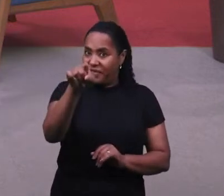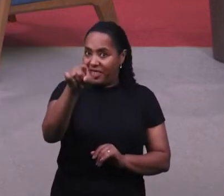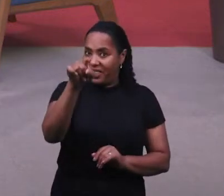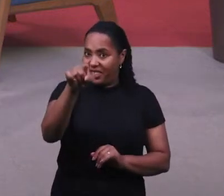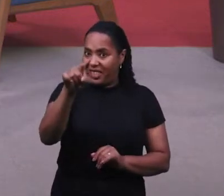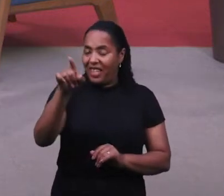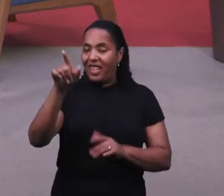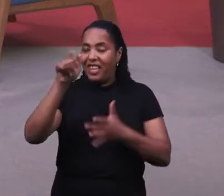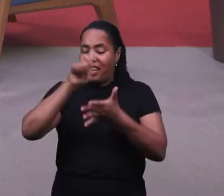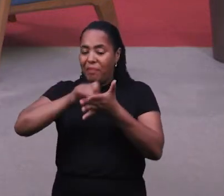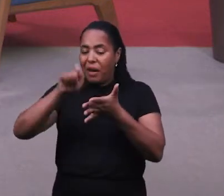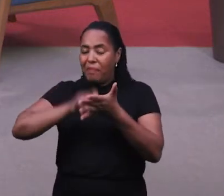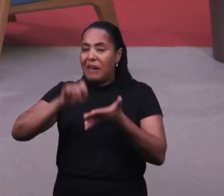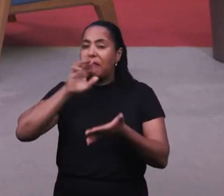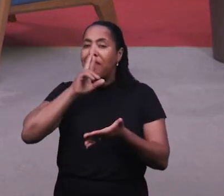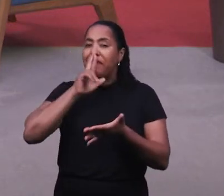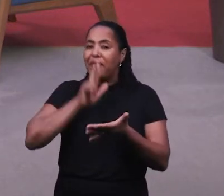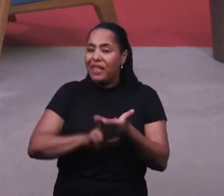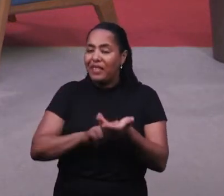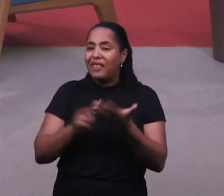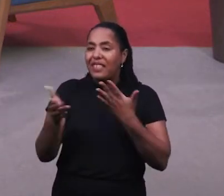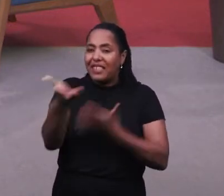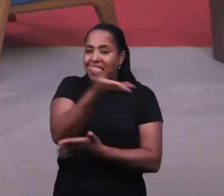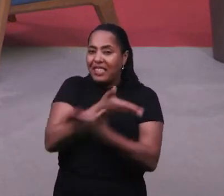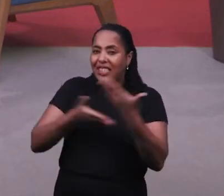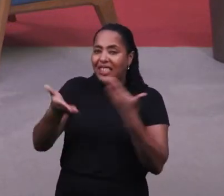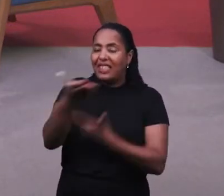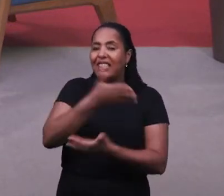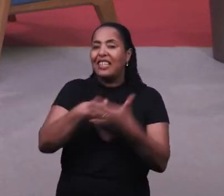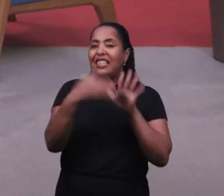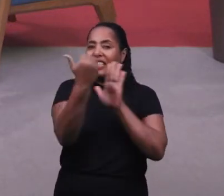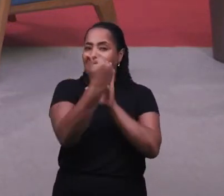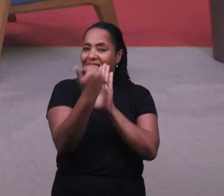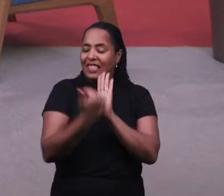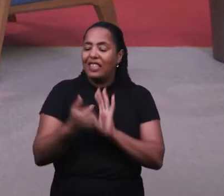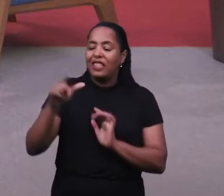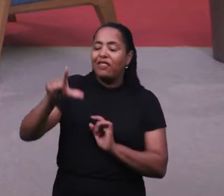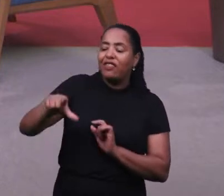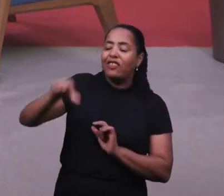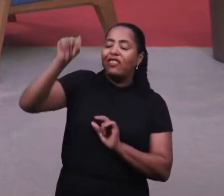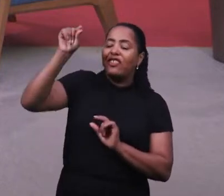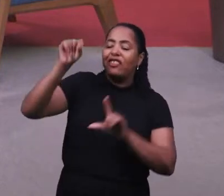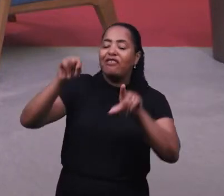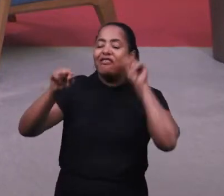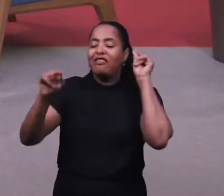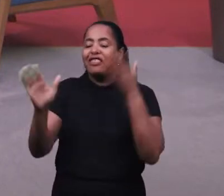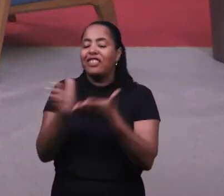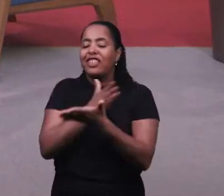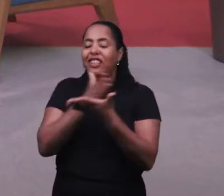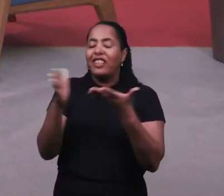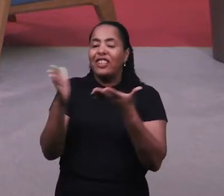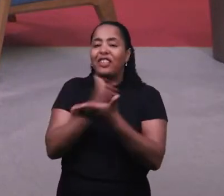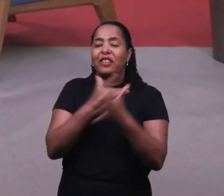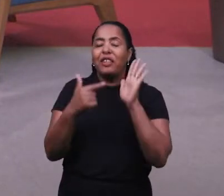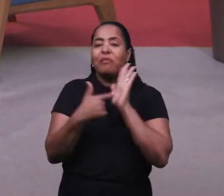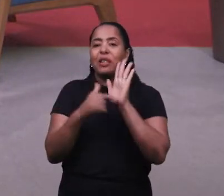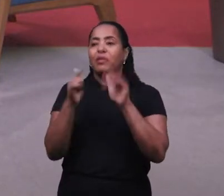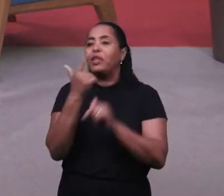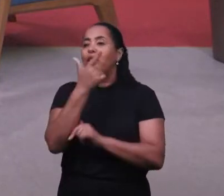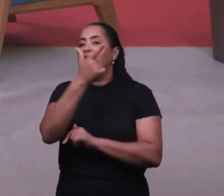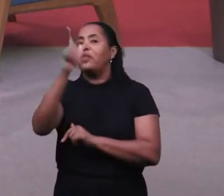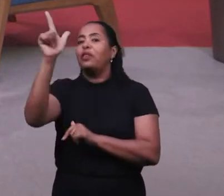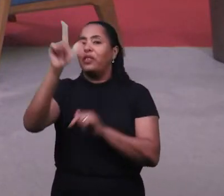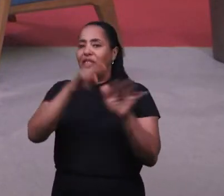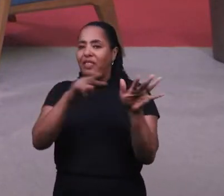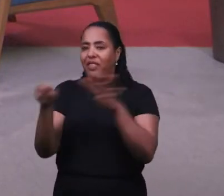écrire, puissiez répondre, participer de la promotion. Nous allons choisir quelques-unes pour apporter ici la prochaine édition, la prochaine semaine. Nous